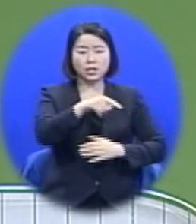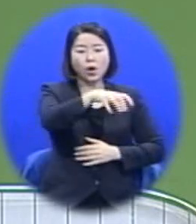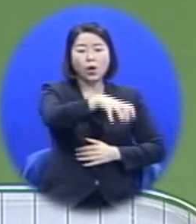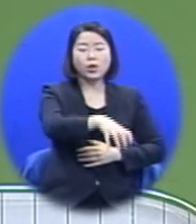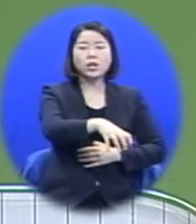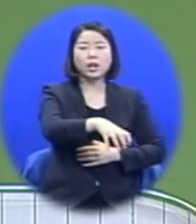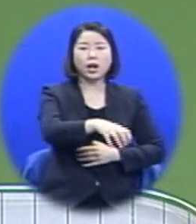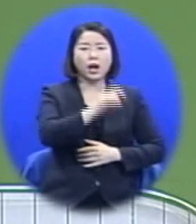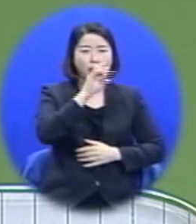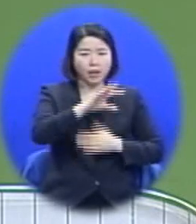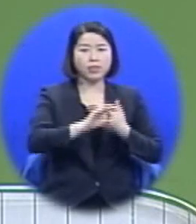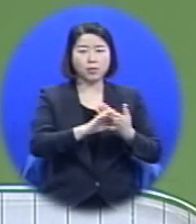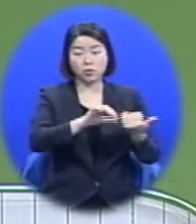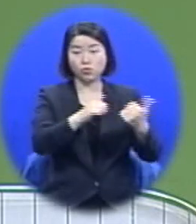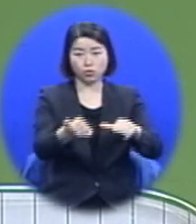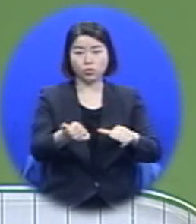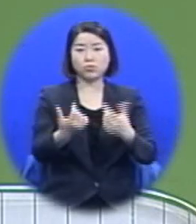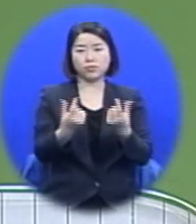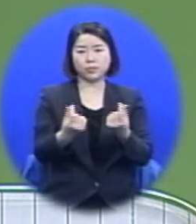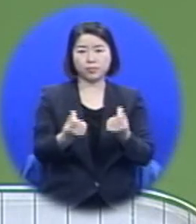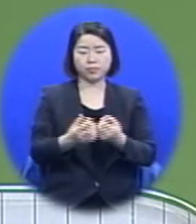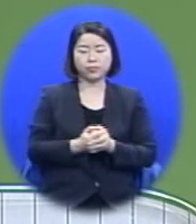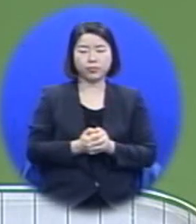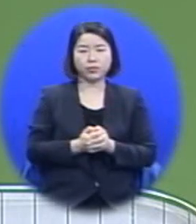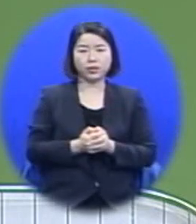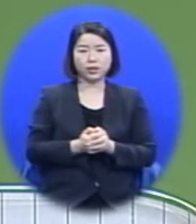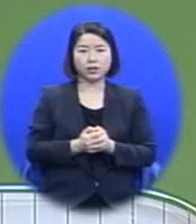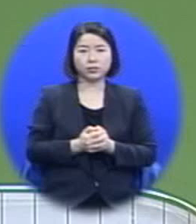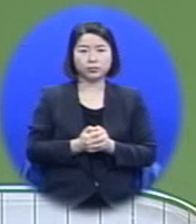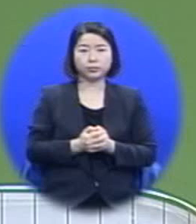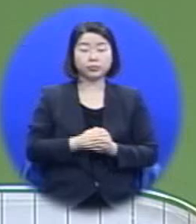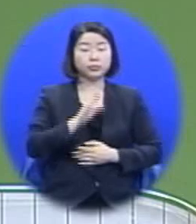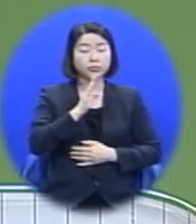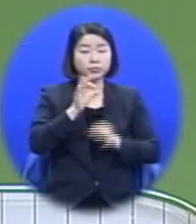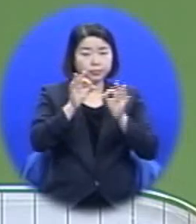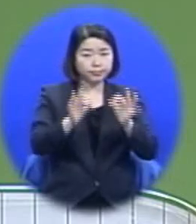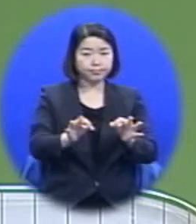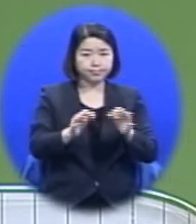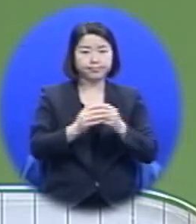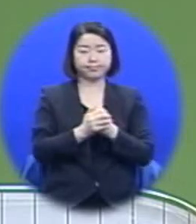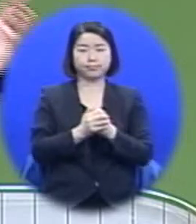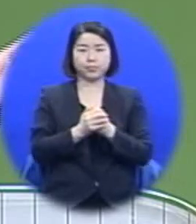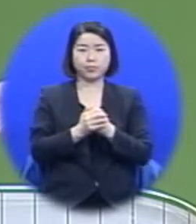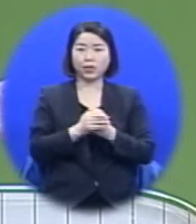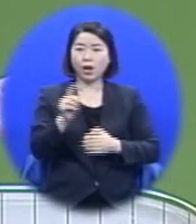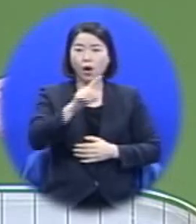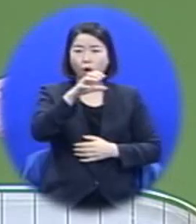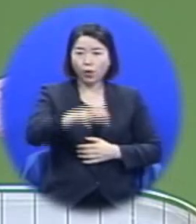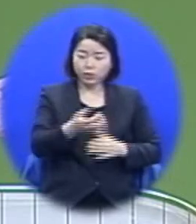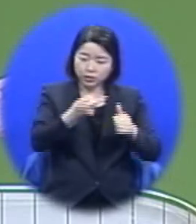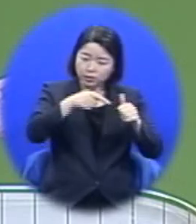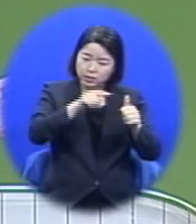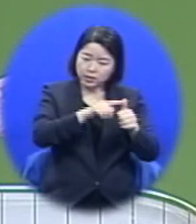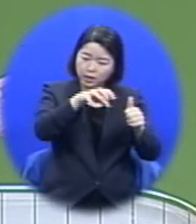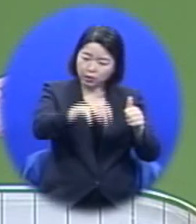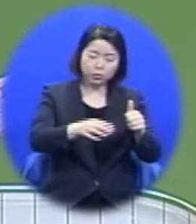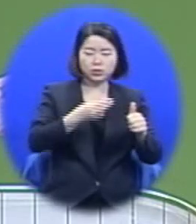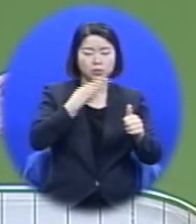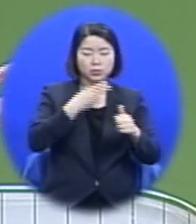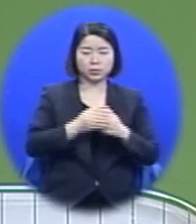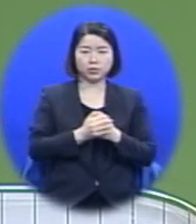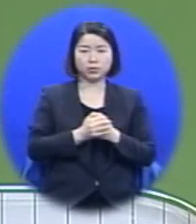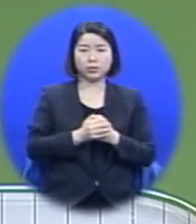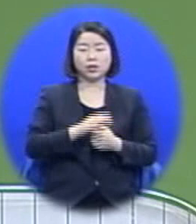끝 여기도 안 되면 이제 죽는 거죠 정말 이제는 어디 도타 갈 때가 없어요